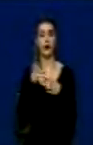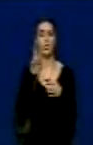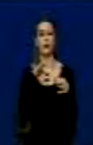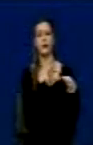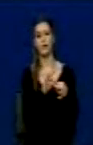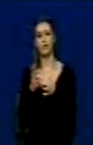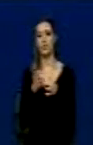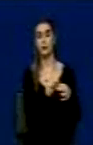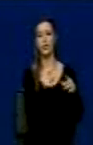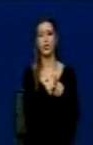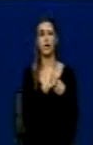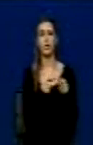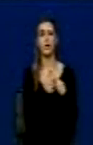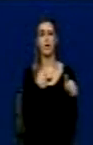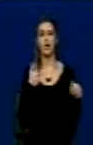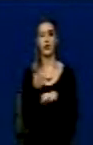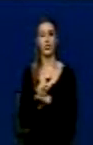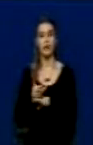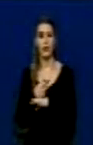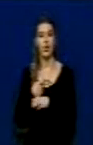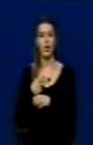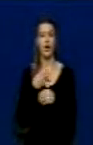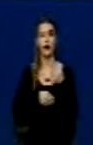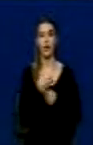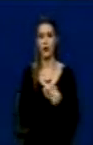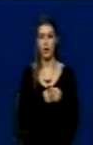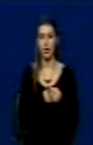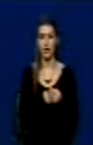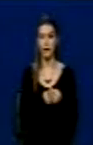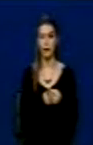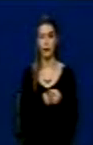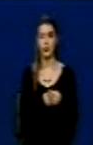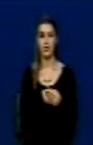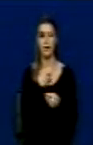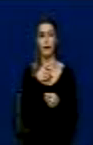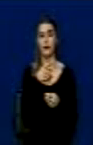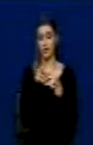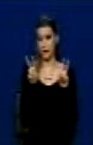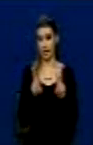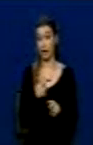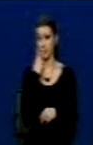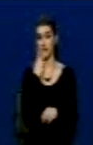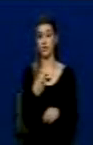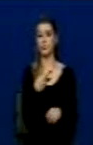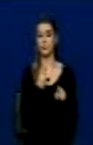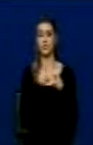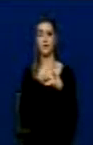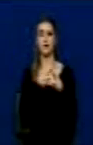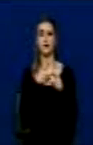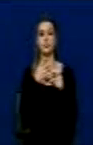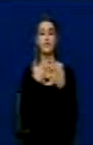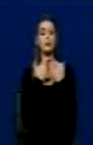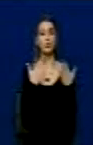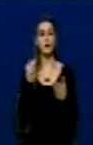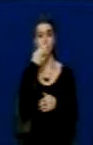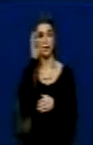drejtë me distancën që e ka shteti nga ekonomia. Në të vërtetë, nëse shikohen modelet e suksesit